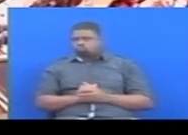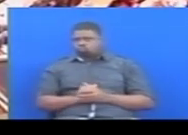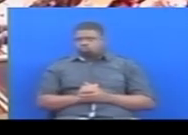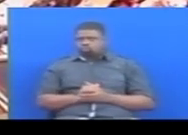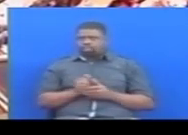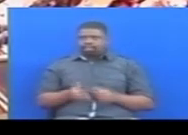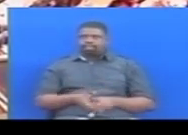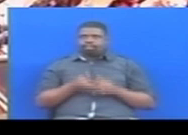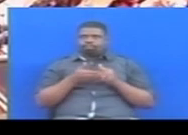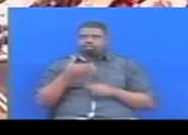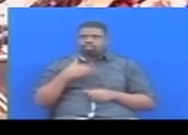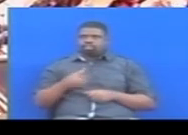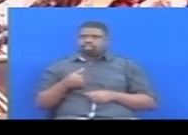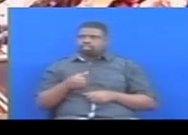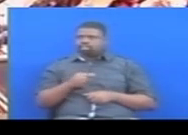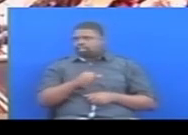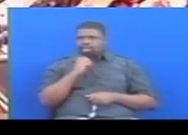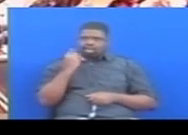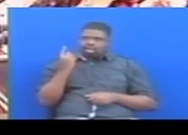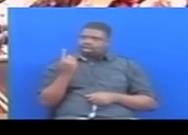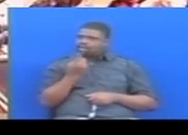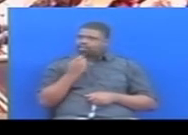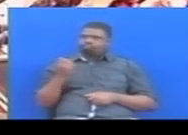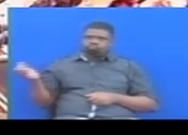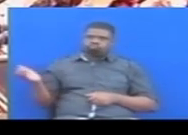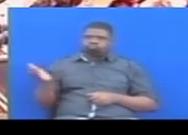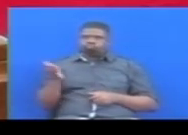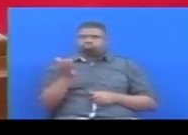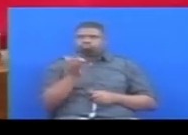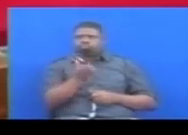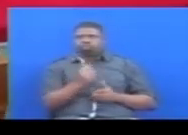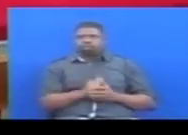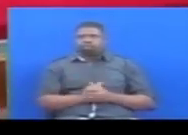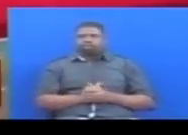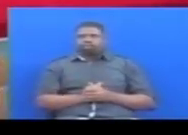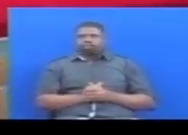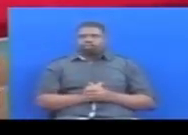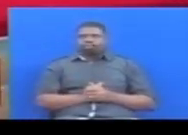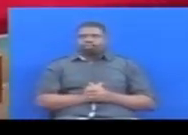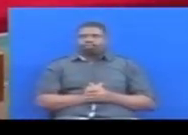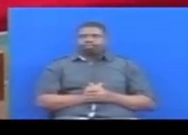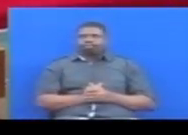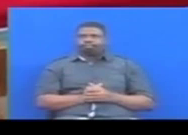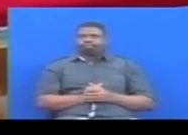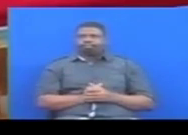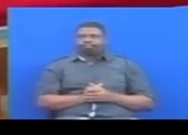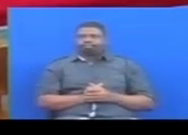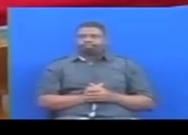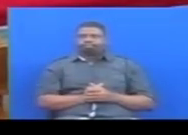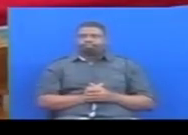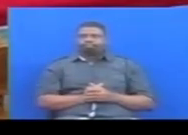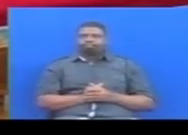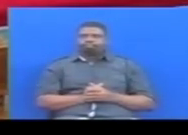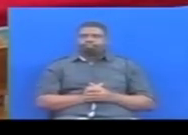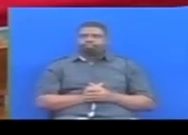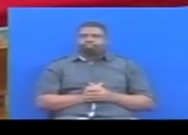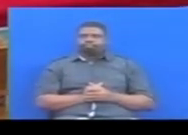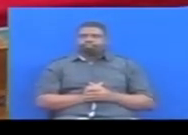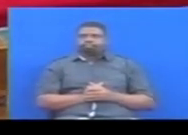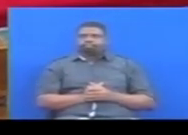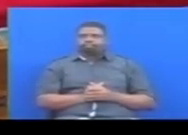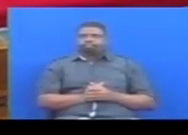Naibu Waziri wa Afya, Maendeleo ya Jamii, Jinsia, Wazee na Watoto, Dr. Faustin Ndugulile anaenda kutoa majibu. Spika, kwa niaba ya